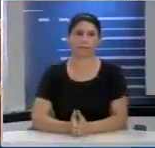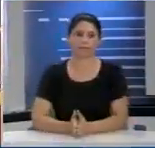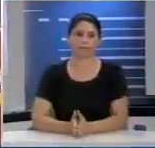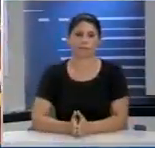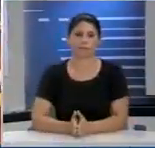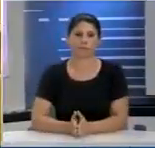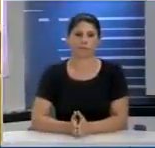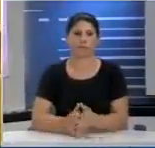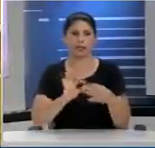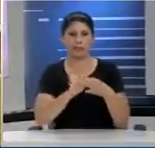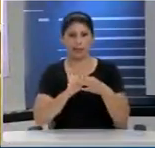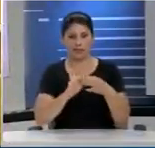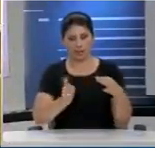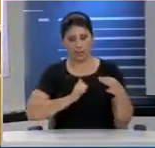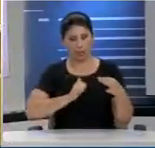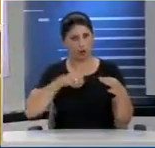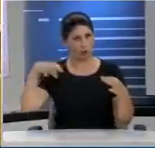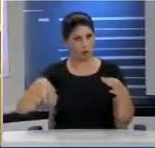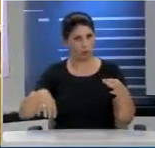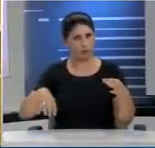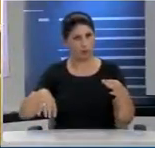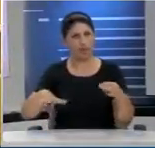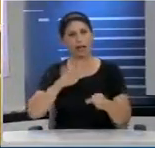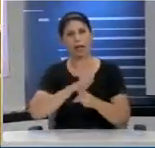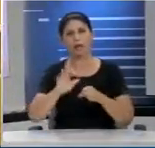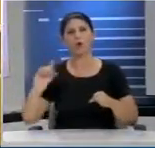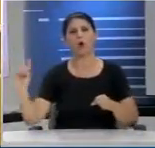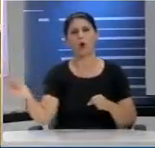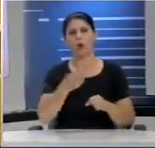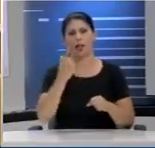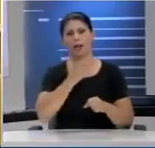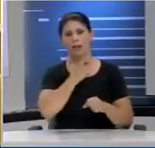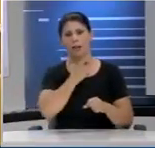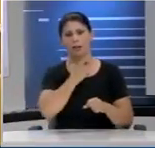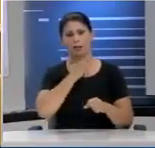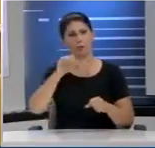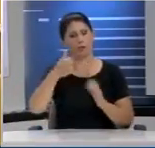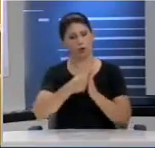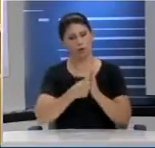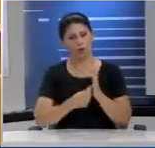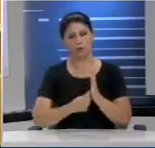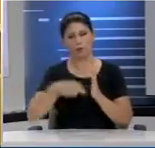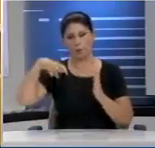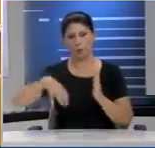Και σε συνεργασία με τον ιδιωτικό τομέα καλύπτονται όλες οι ανάγκες των πρωτοβάθμιων μονάδων υγείας.